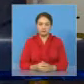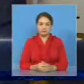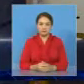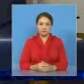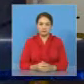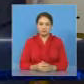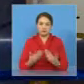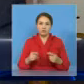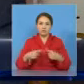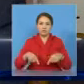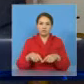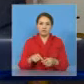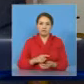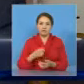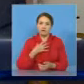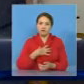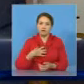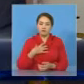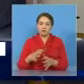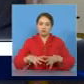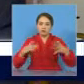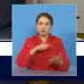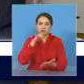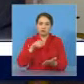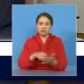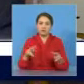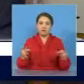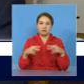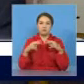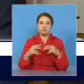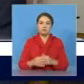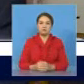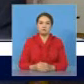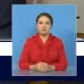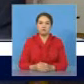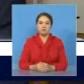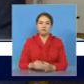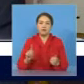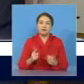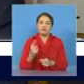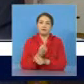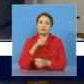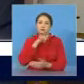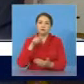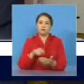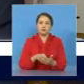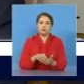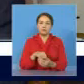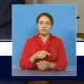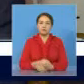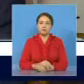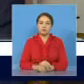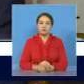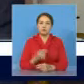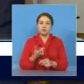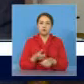Енді бұл съездің маңыздығы ол үлкен сұрақтар қаралып отыр. Ең бірінші сұрақтың біреуі ол